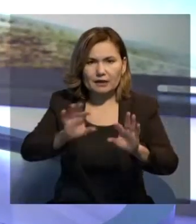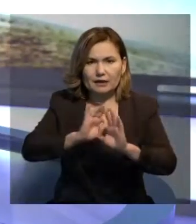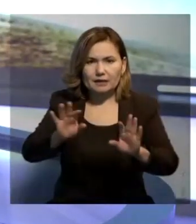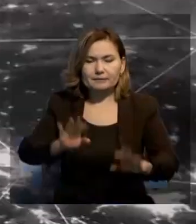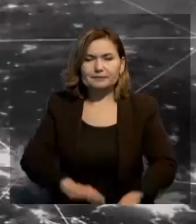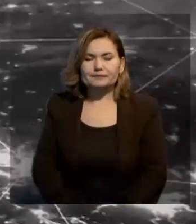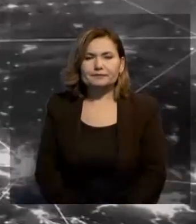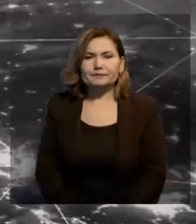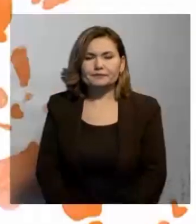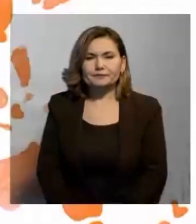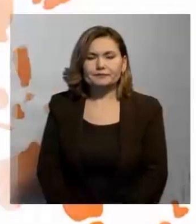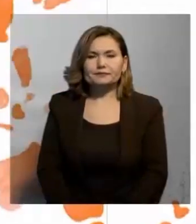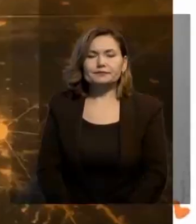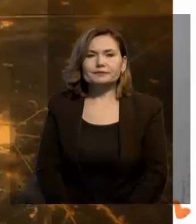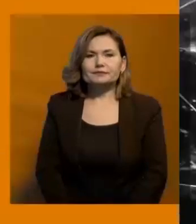баяндайды.